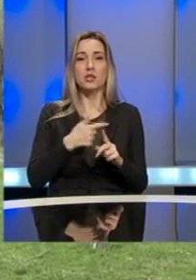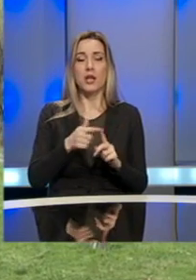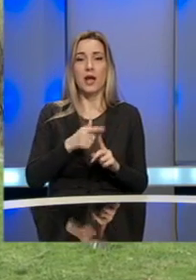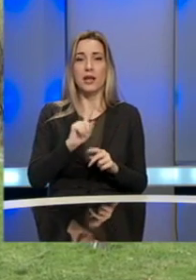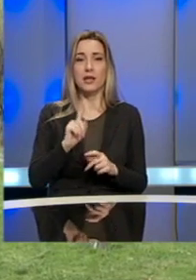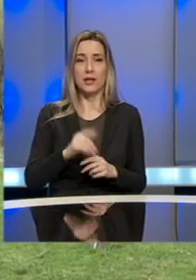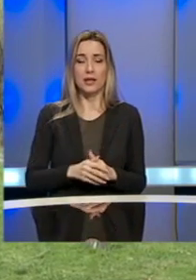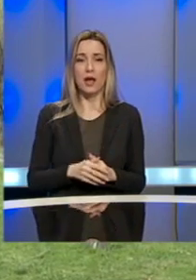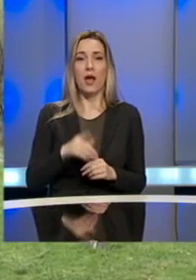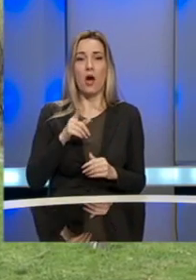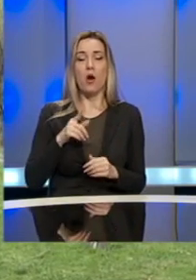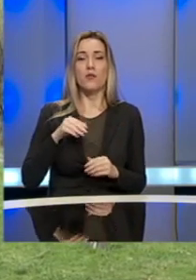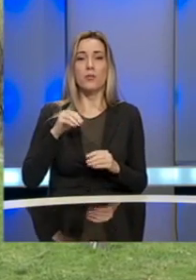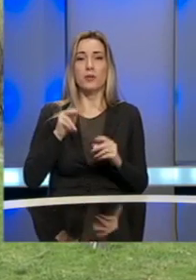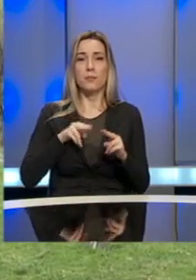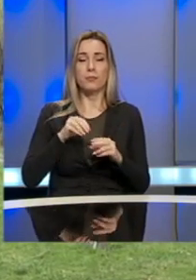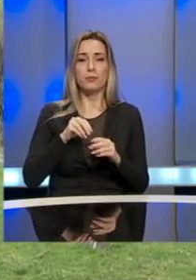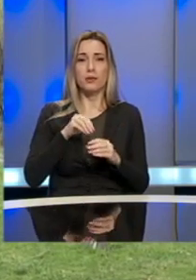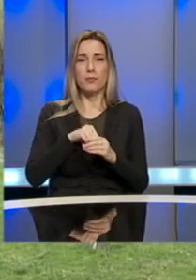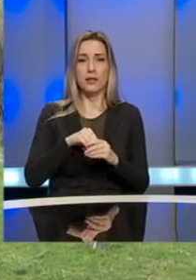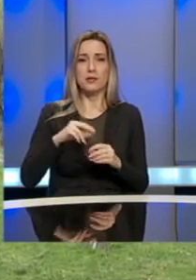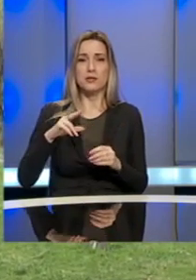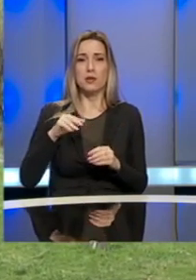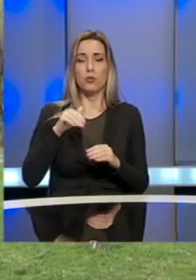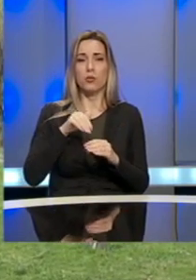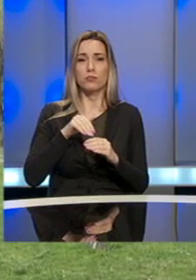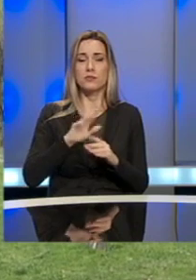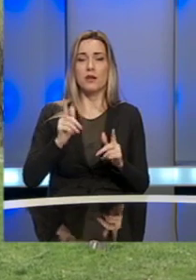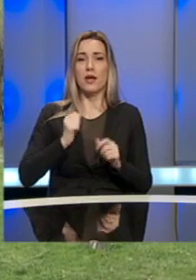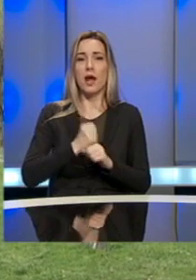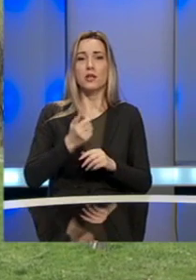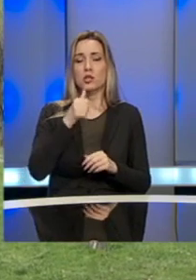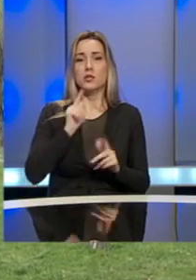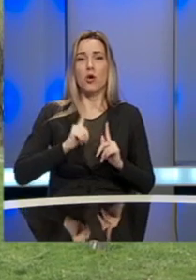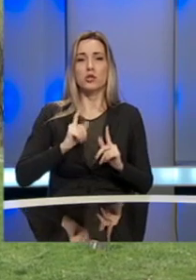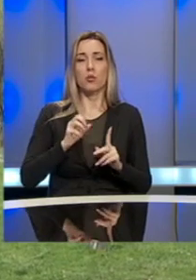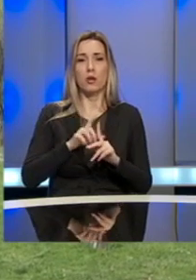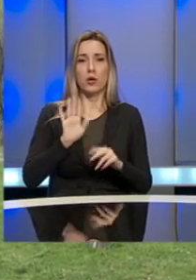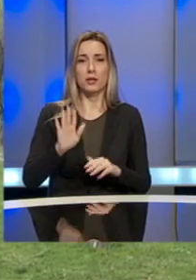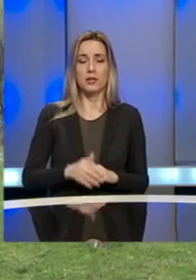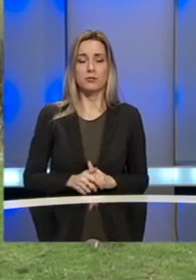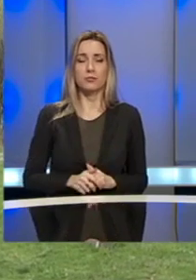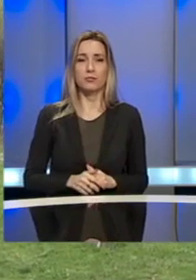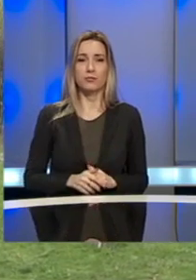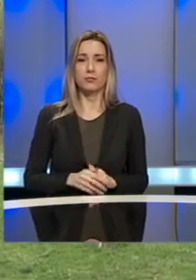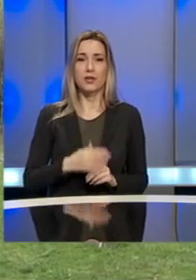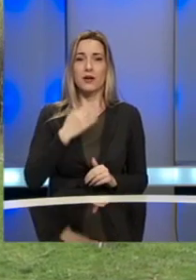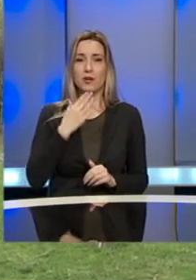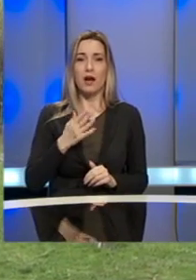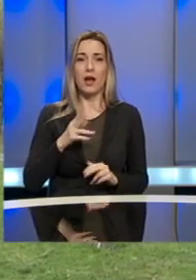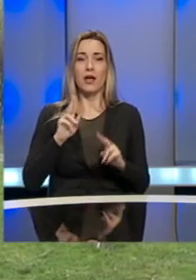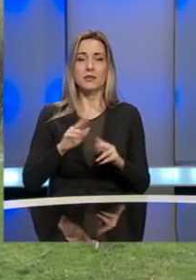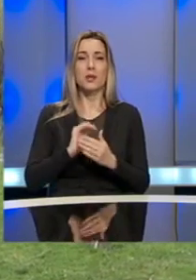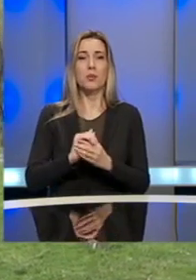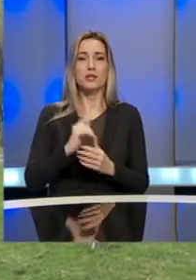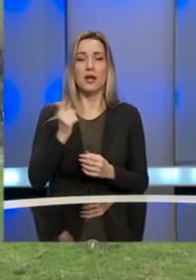momenta pripadnici Ministarstva unutrašnjih poslova kantona Sarajevo radi sve ono što se očekuje od njih. Ministre, hvala vam puno na izdvojenom vremenu. Hvala vama i iskreno